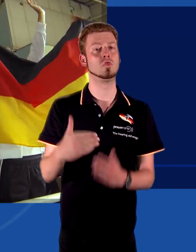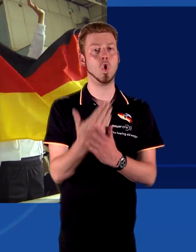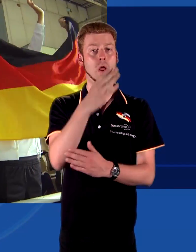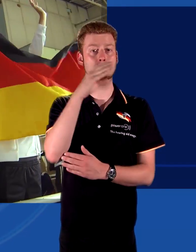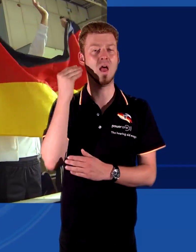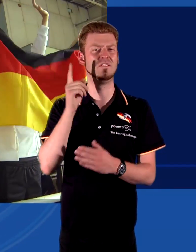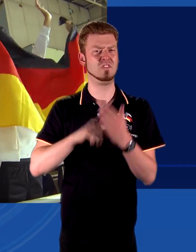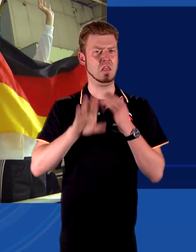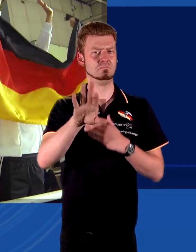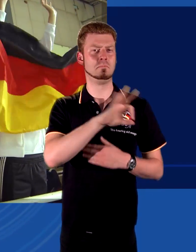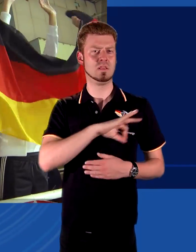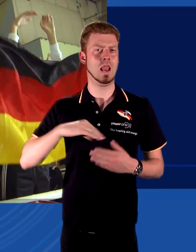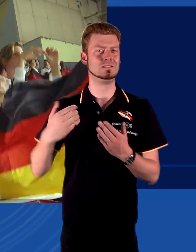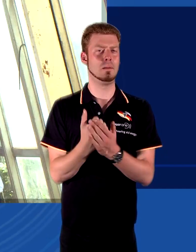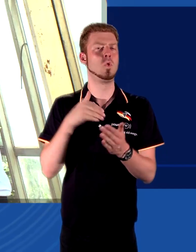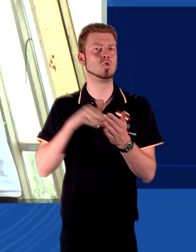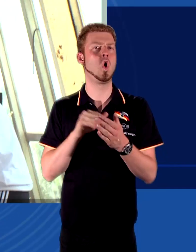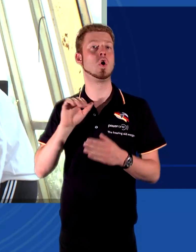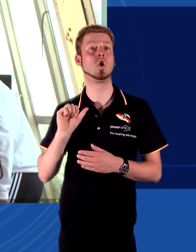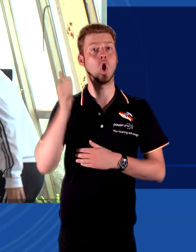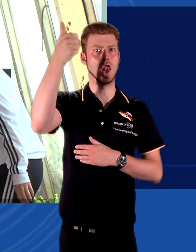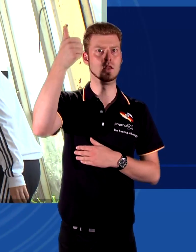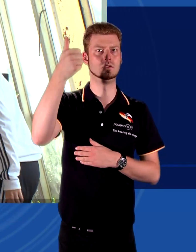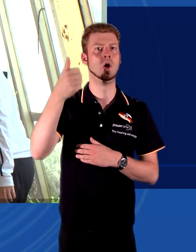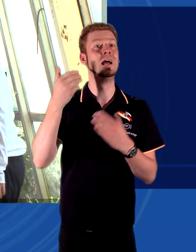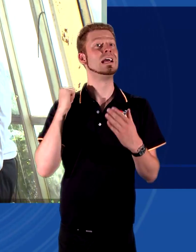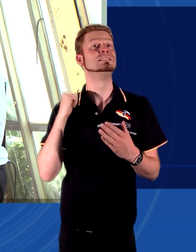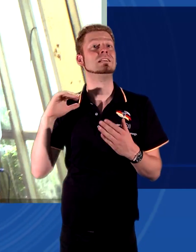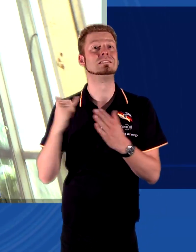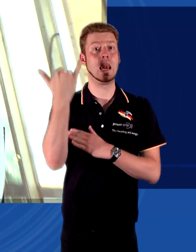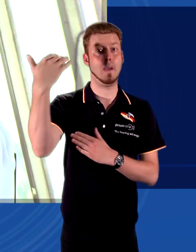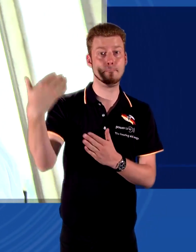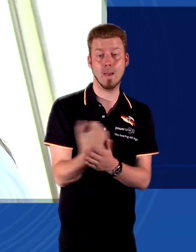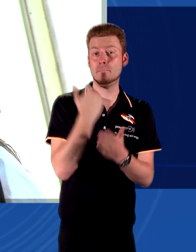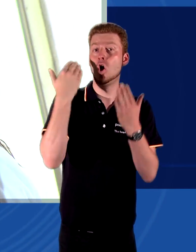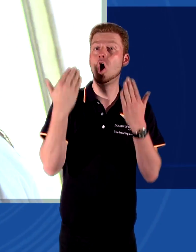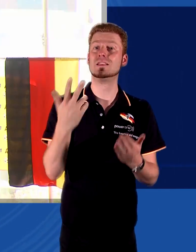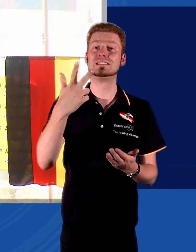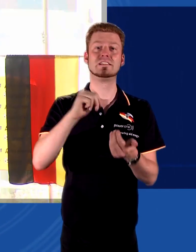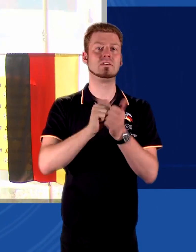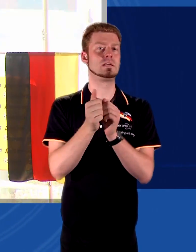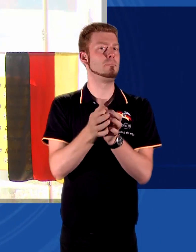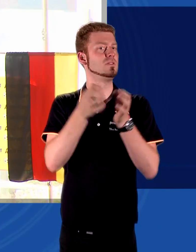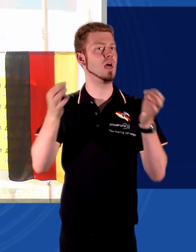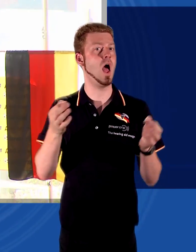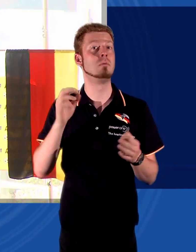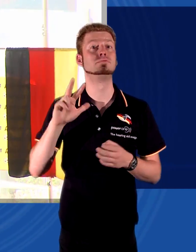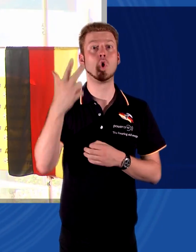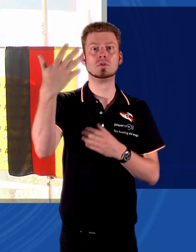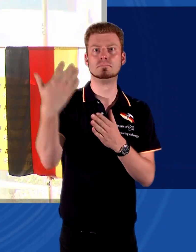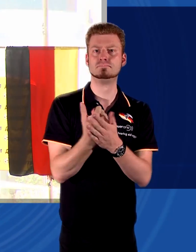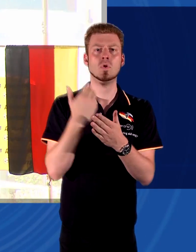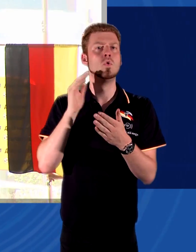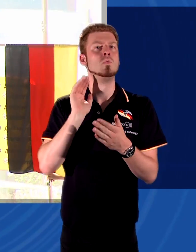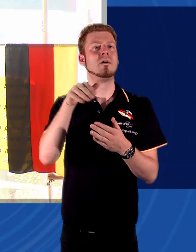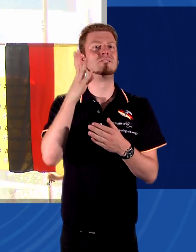Jetzt fehlt nur noch Gold in der Medaillensammlung von Linda Neumann. Nach Silber am Vortag gewann Neumann Bronze über 400 Meter Lagen am